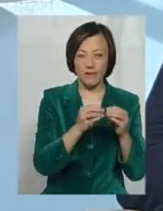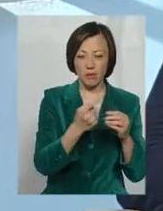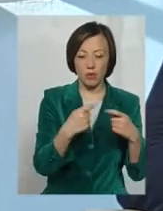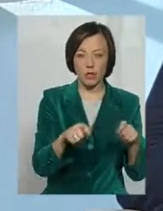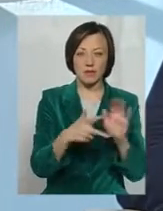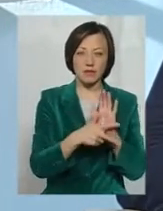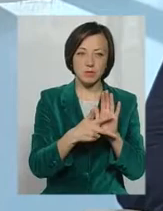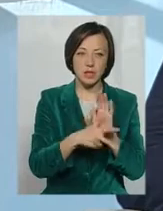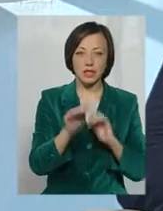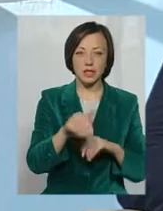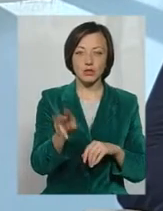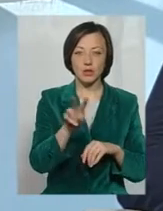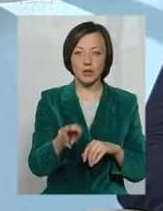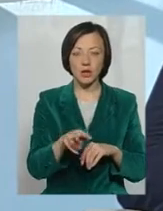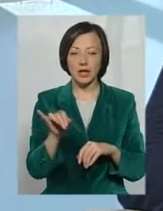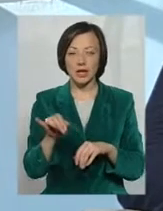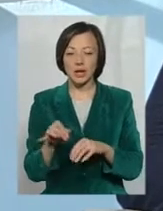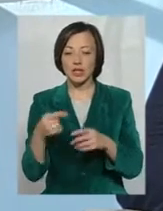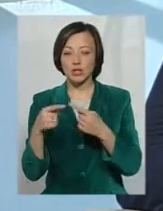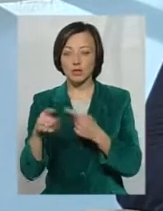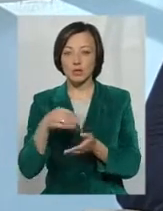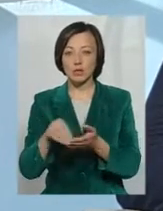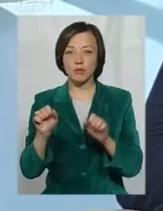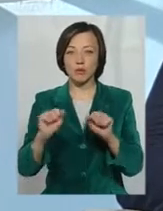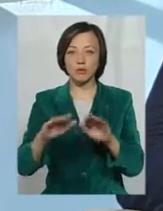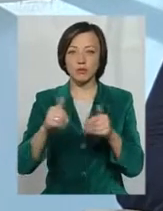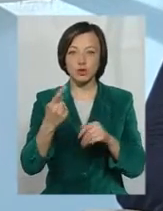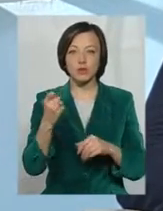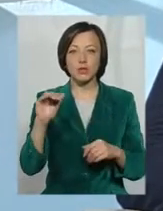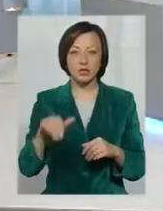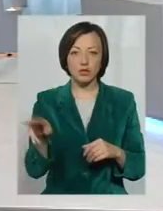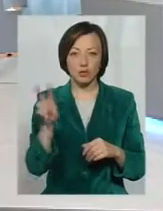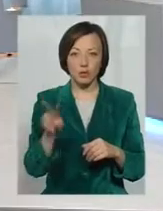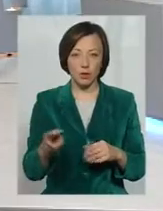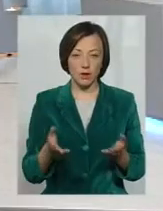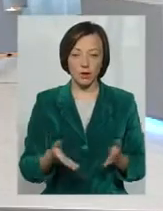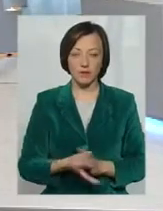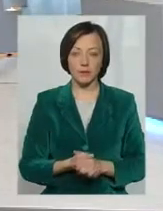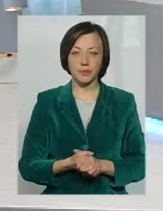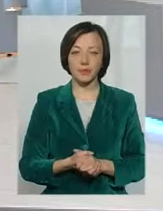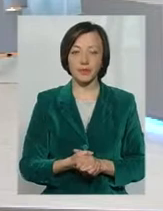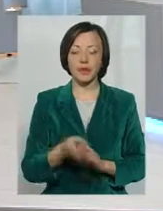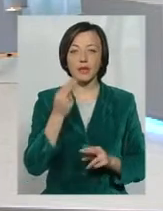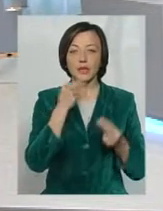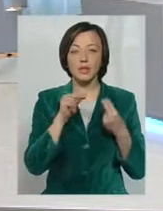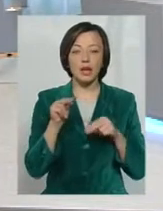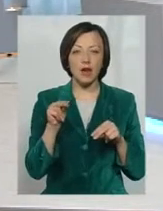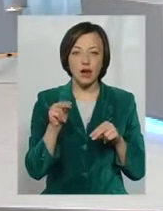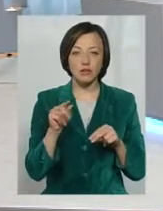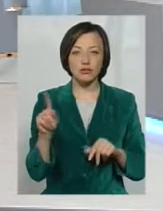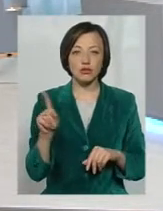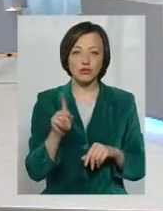там за 80 тисяч доларів, і тут же інший покупець може запропонувати 100 тисяч доларів. Найкраще,